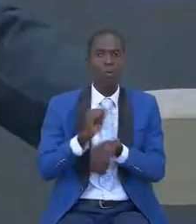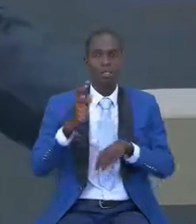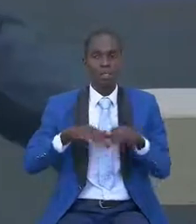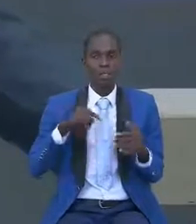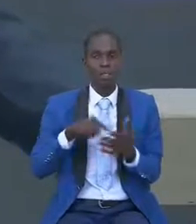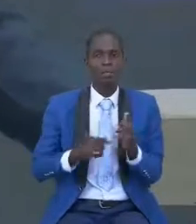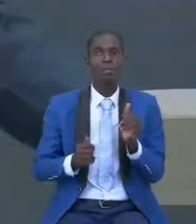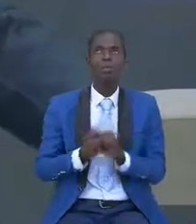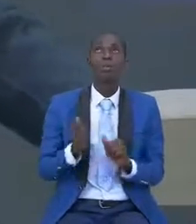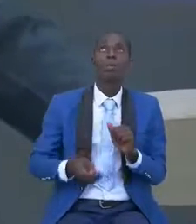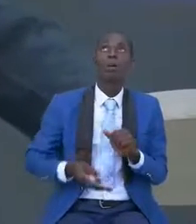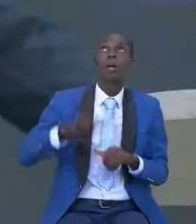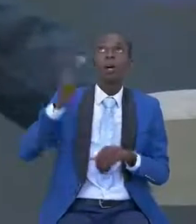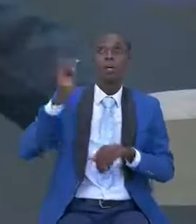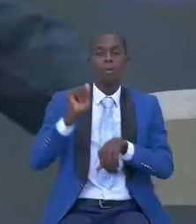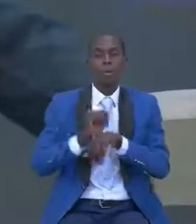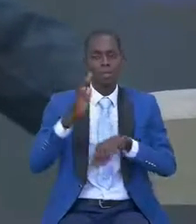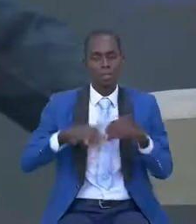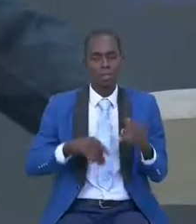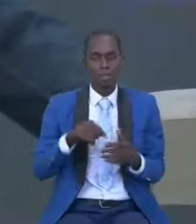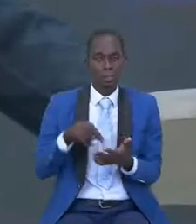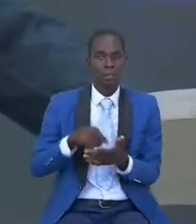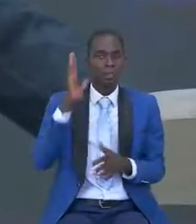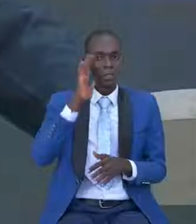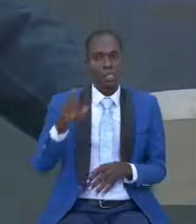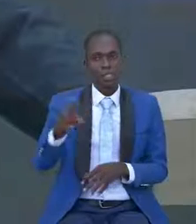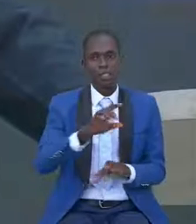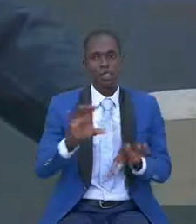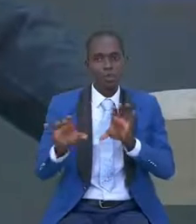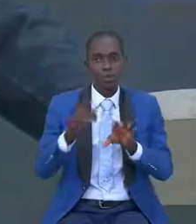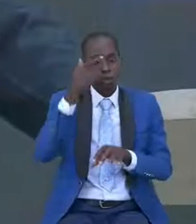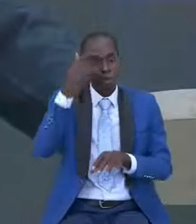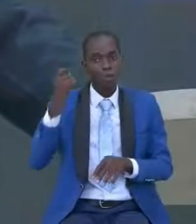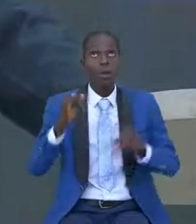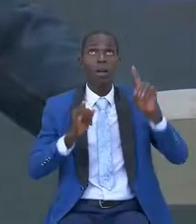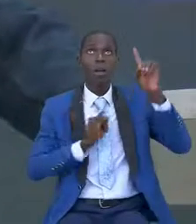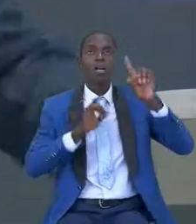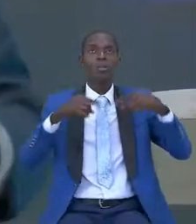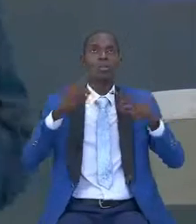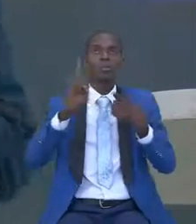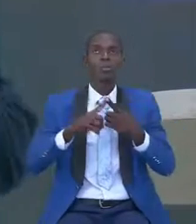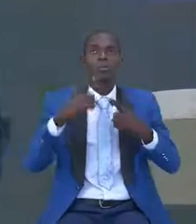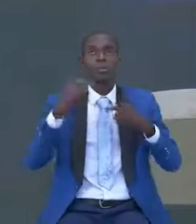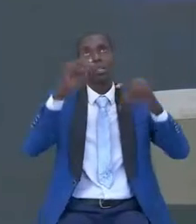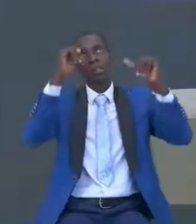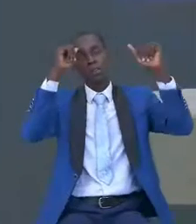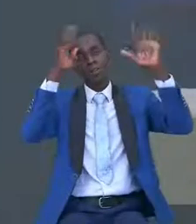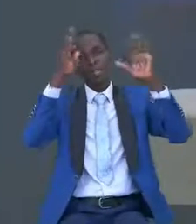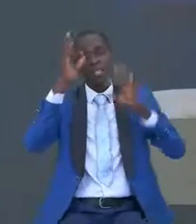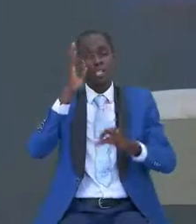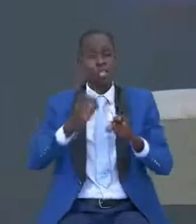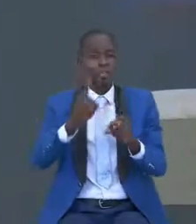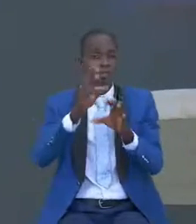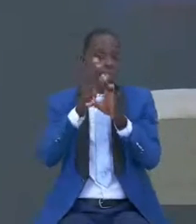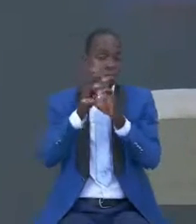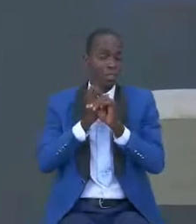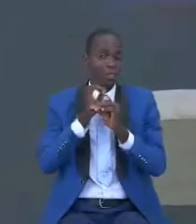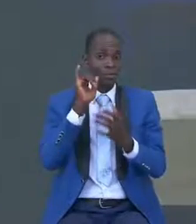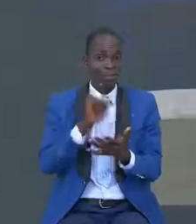plus élevées que celles-ci, parce que je m'en vais au Père. Si tu reçois cela